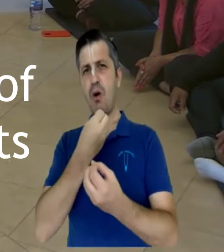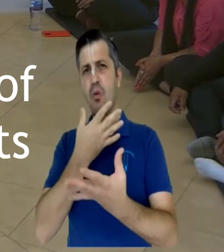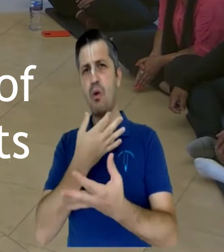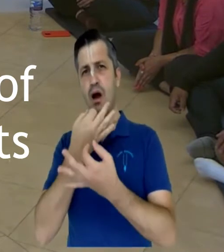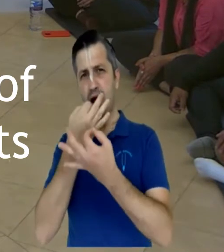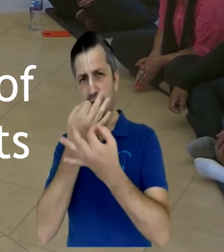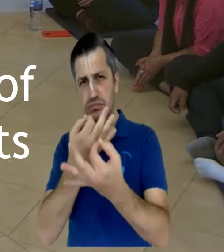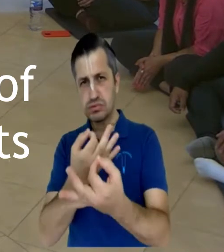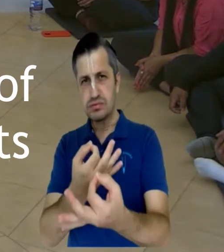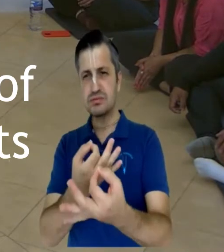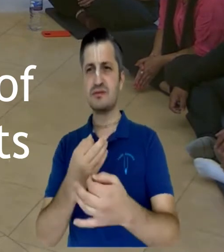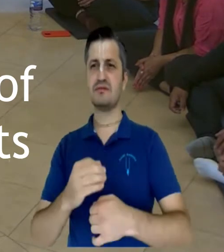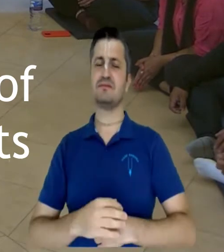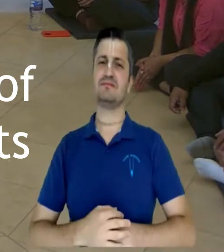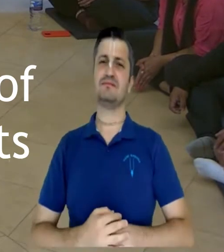ब्रजजनरञ्जना